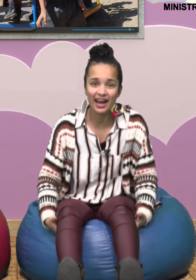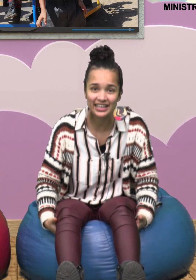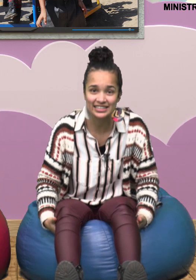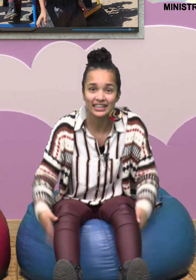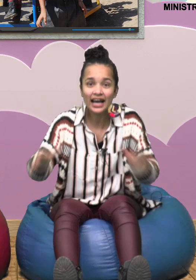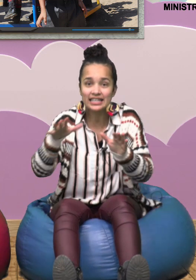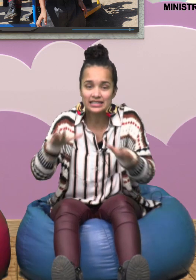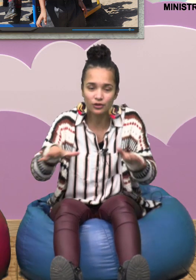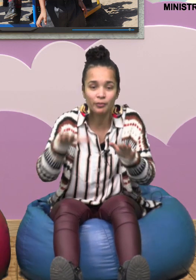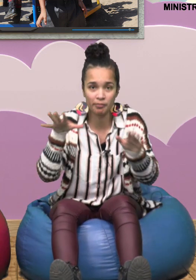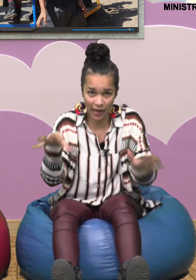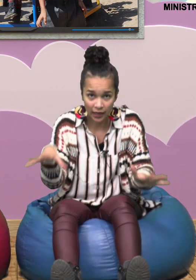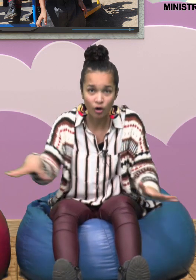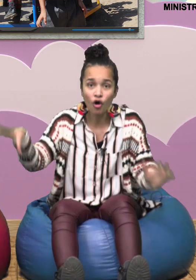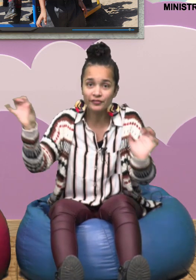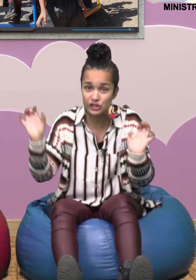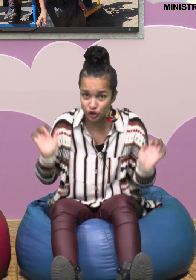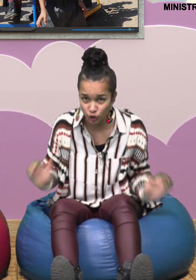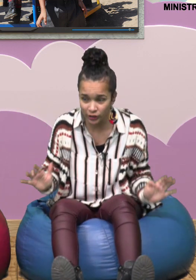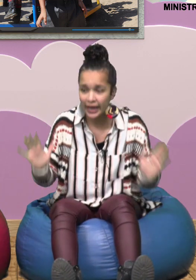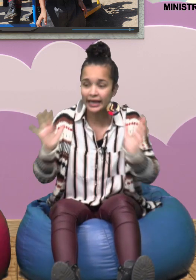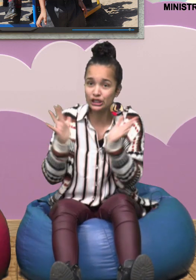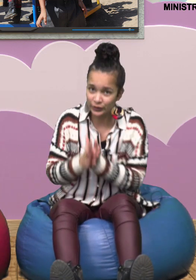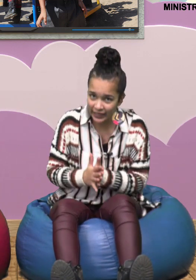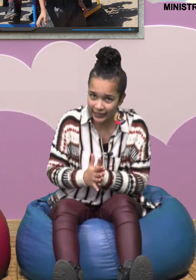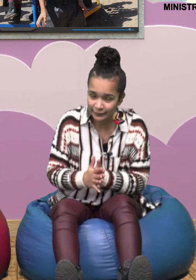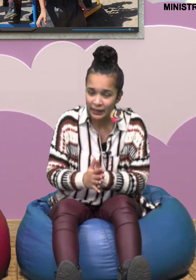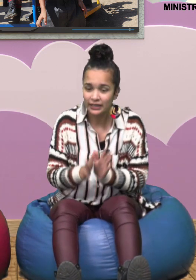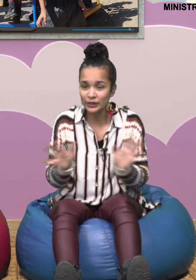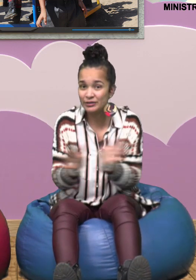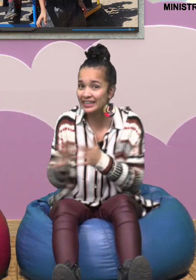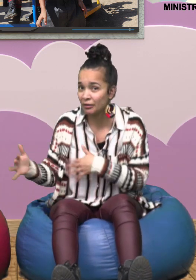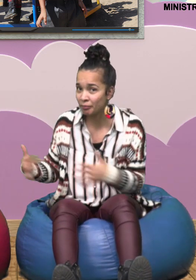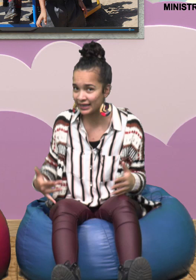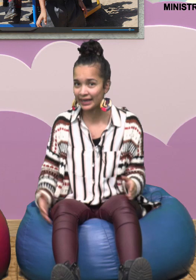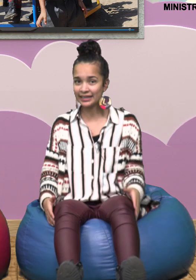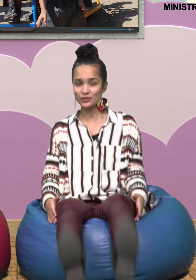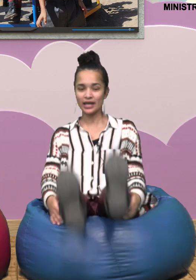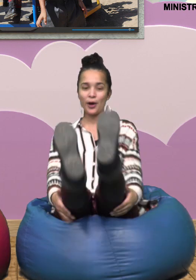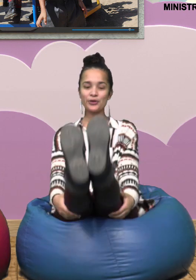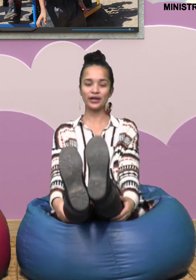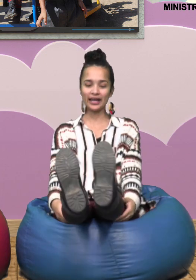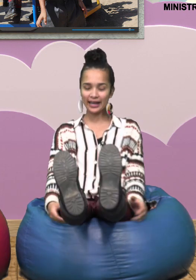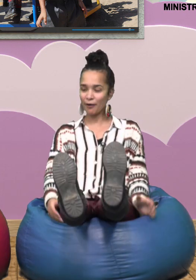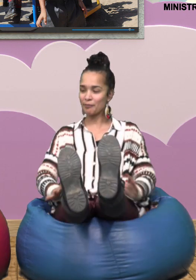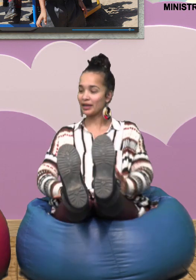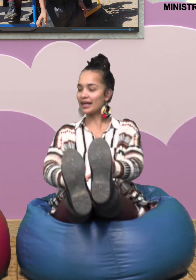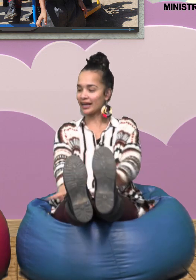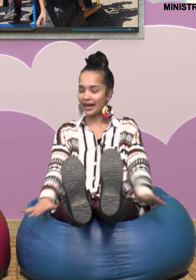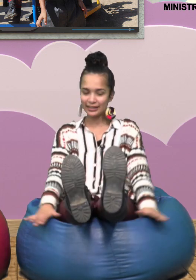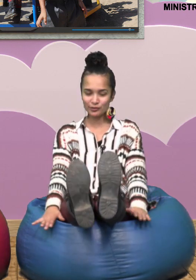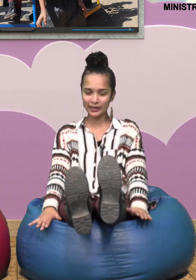so waar julle sit. Gaan sit op 'n bank, op 'n stoel en dan doen julle dit. So jy moenie heel plat lê nie. So jy hou jou rug regop,